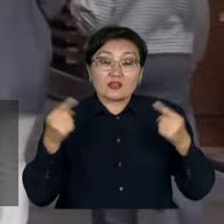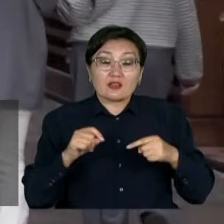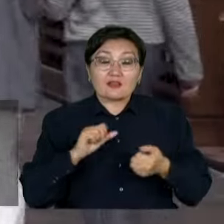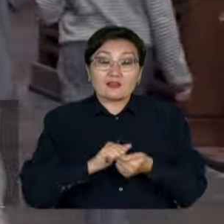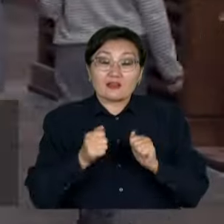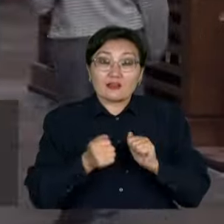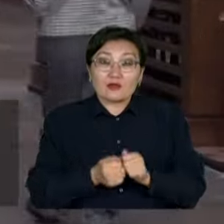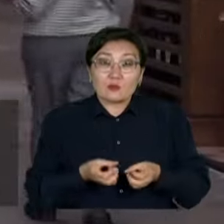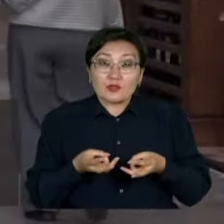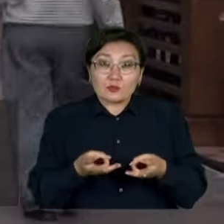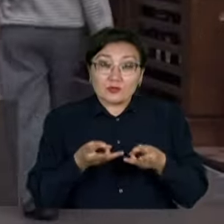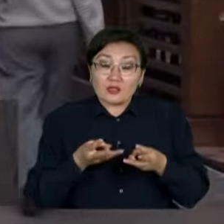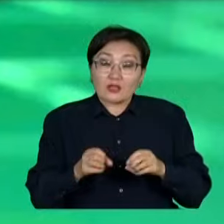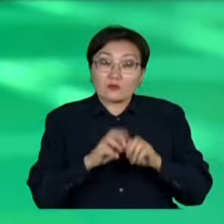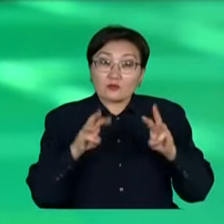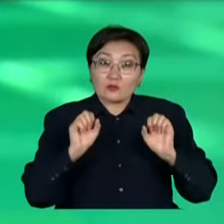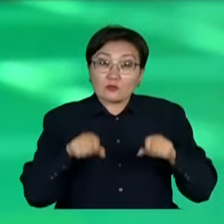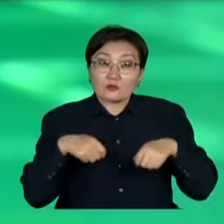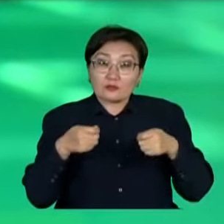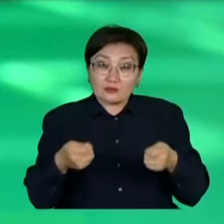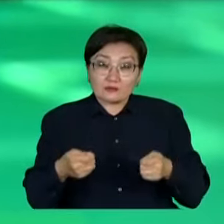етуге мүмкіндік береді.